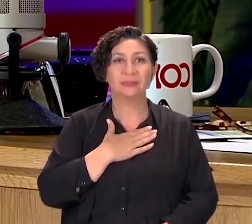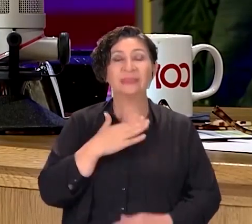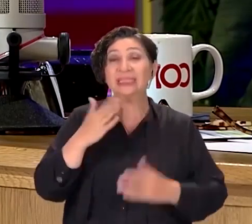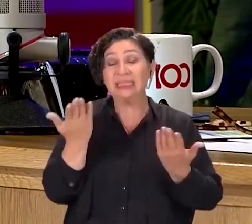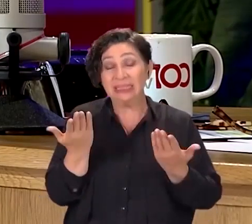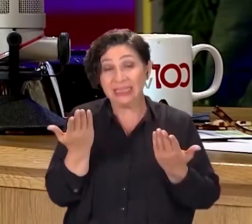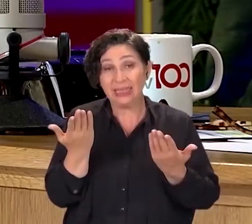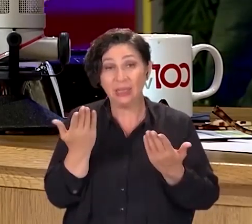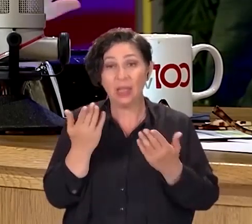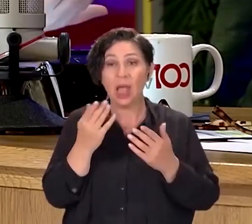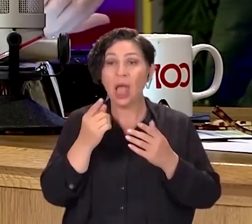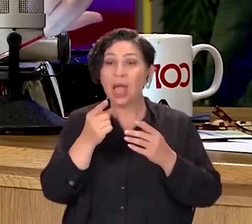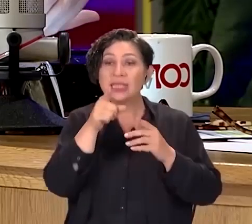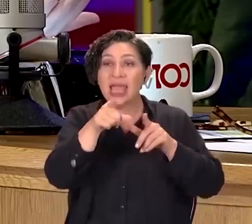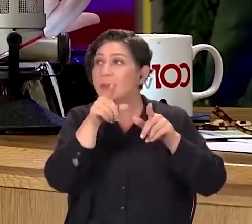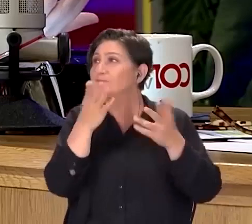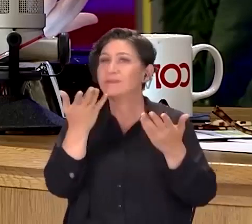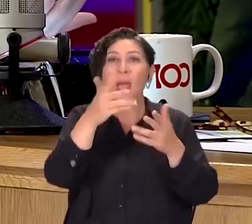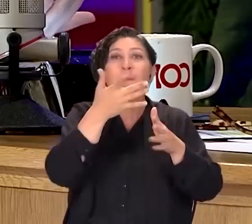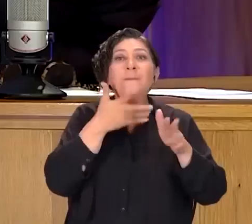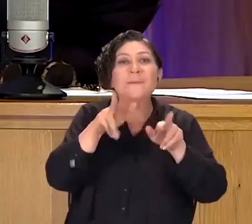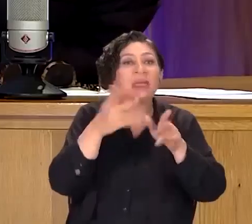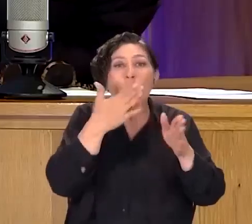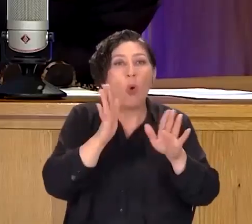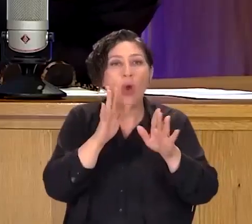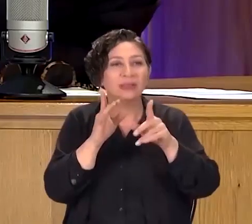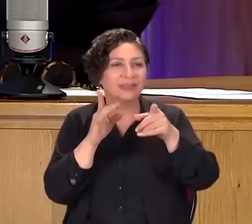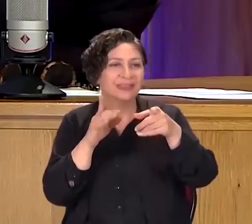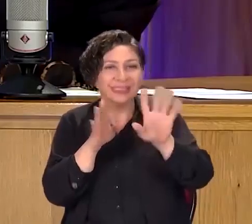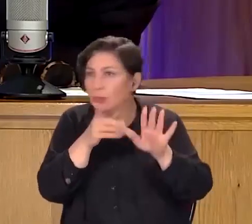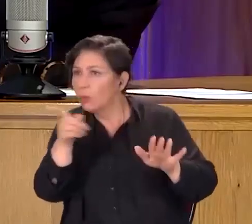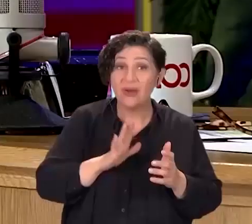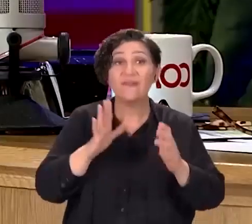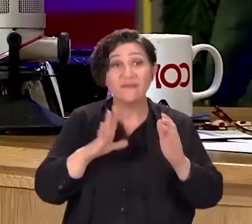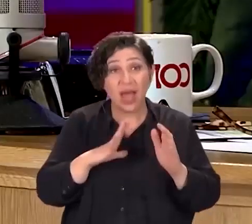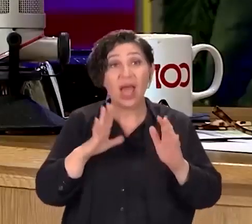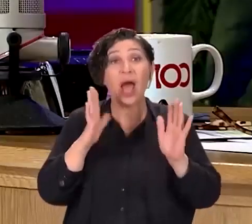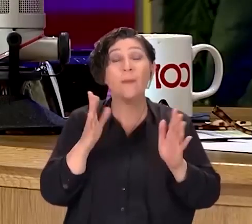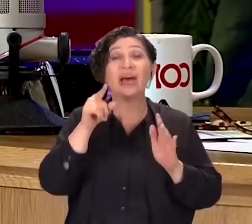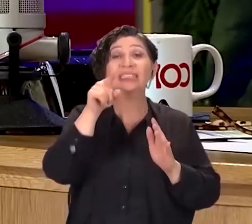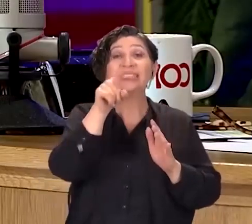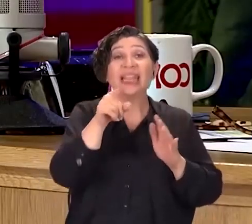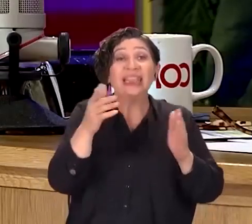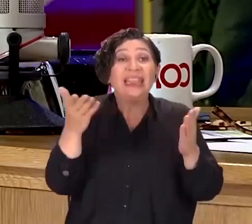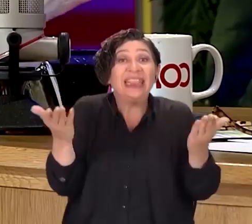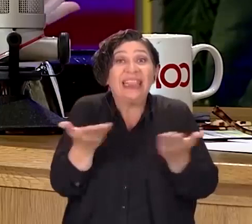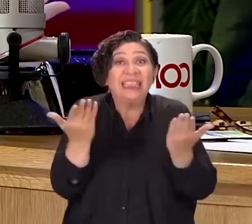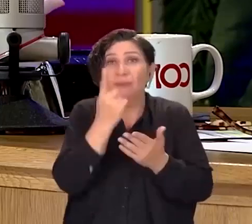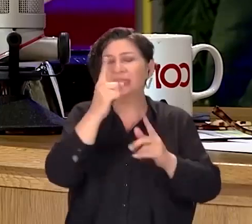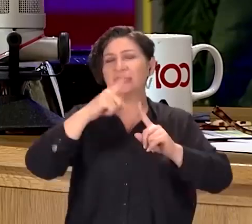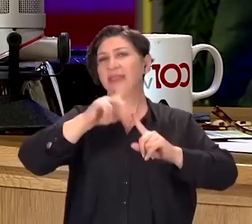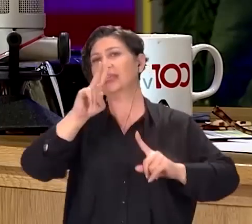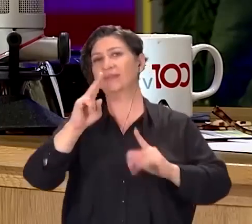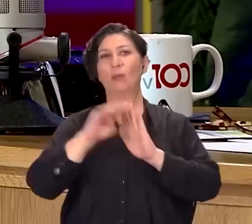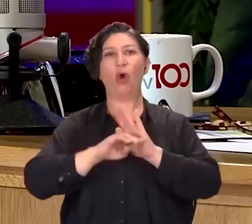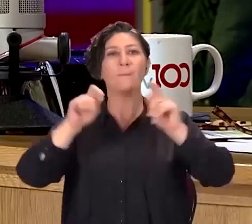Şöyle ki, alternatifin yok. Yani hayran oldum. Sen nasıl bir